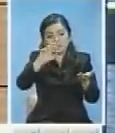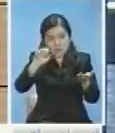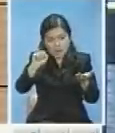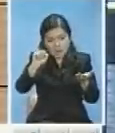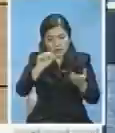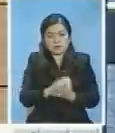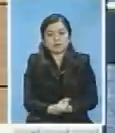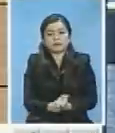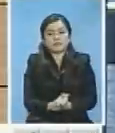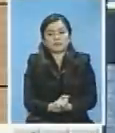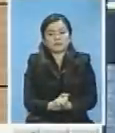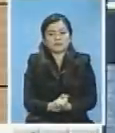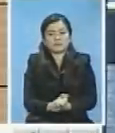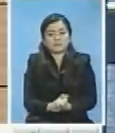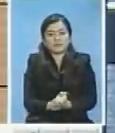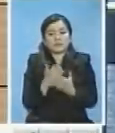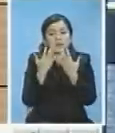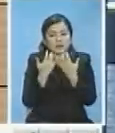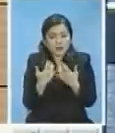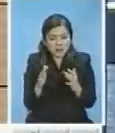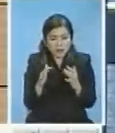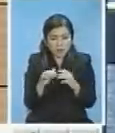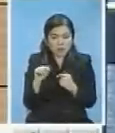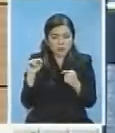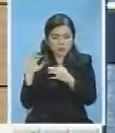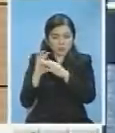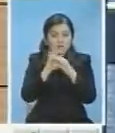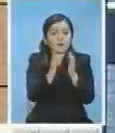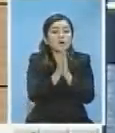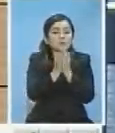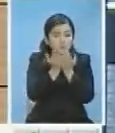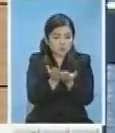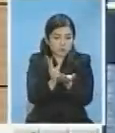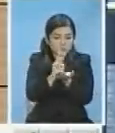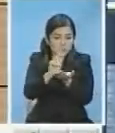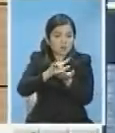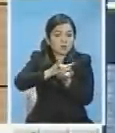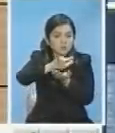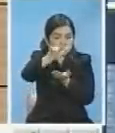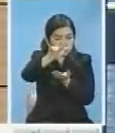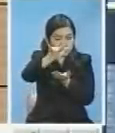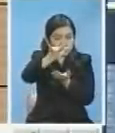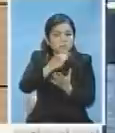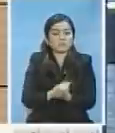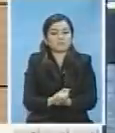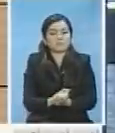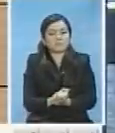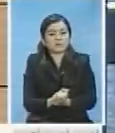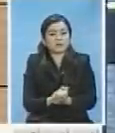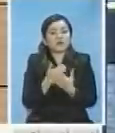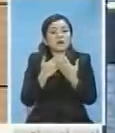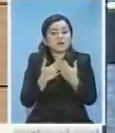นอกเหนือจากเรื่องของการตรวจดวงตาหนังสือเดินทางเพื่อเข้าประเทศใดประเทศหนึ่งที่เรียกว่าวีซ่าแล้วเนี่ยเรื่องห